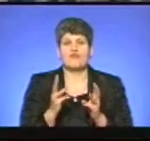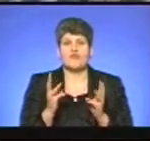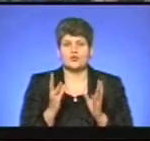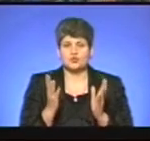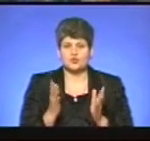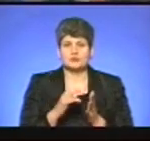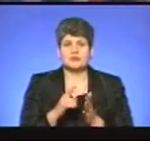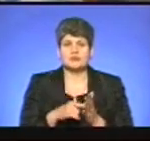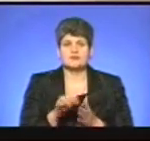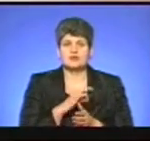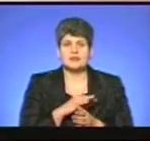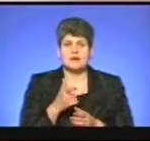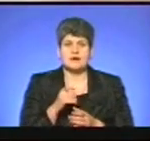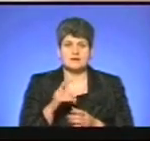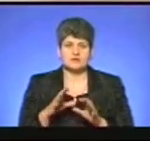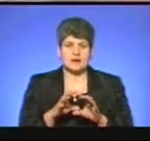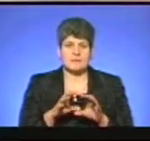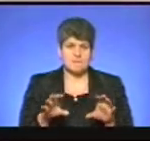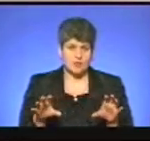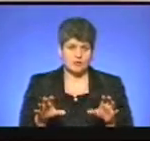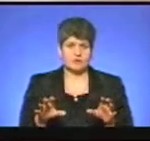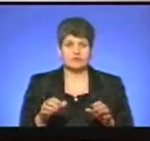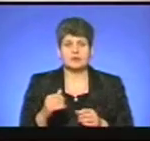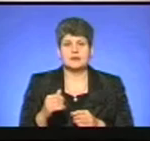Питання використання газових балонів. Ми